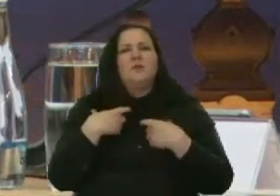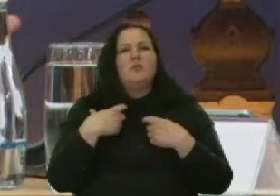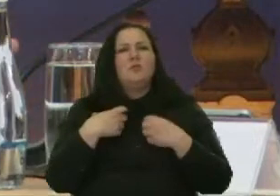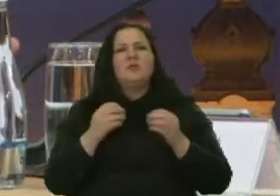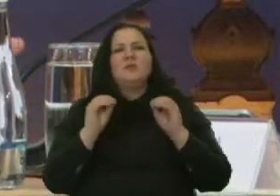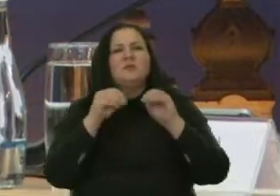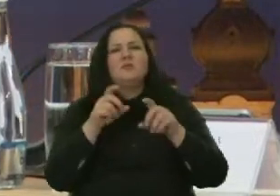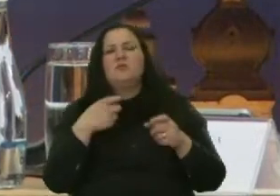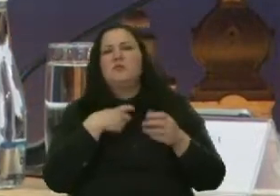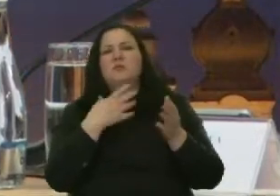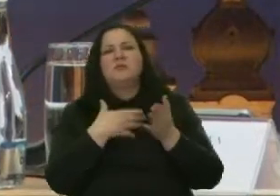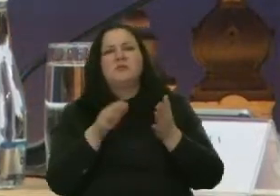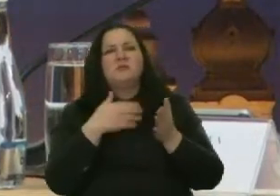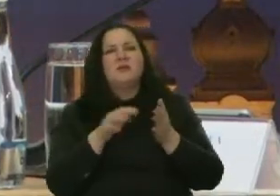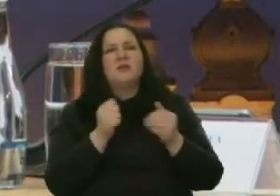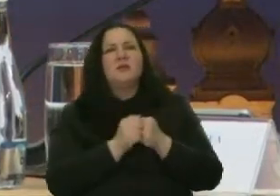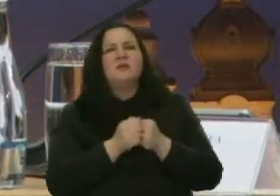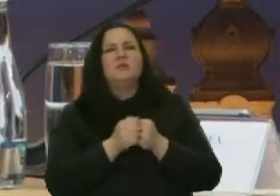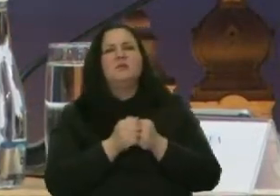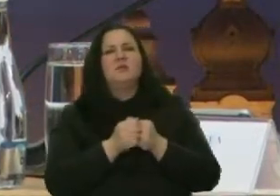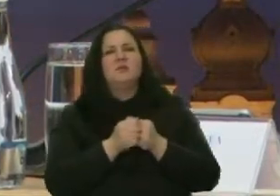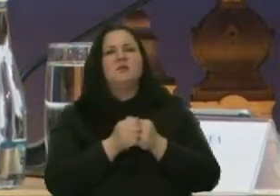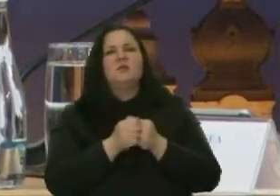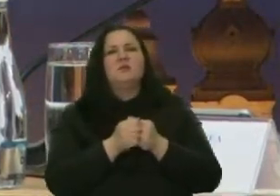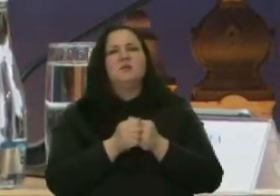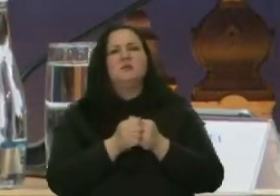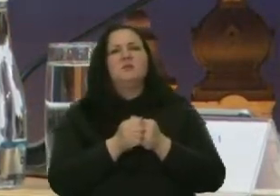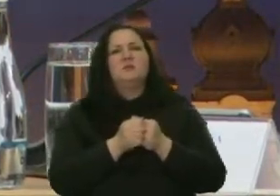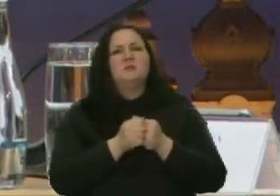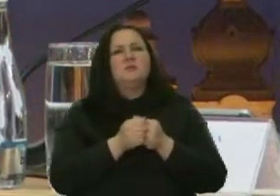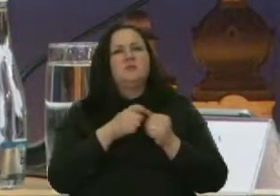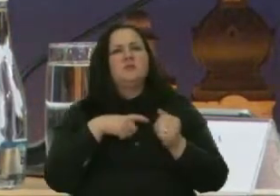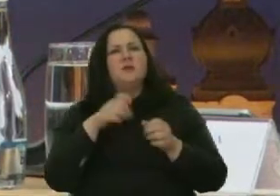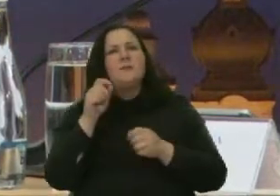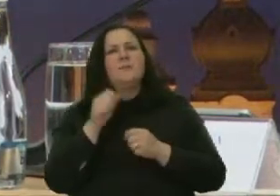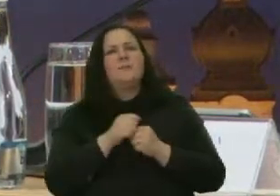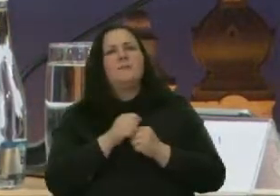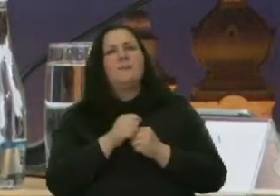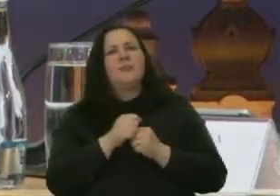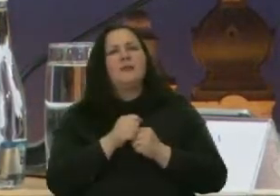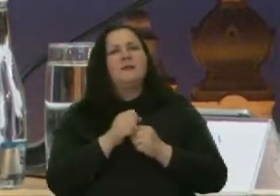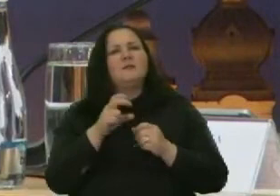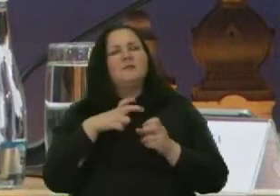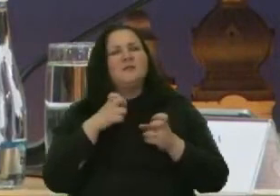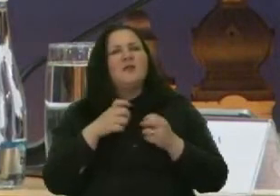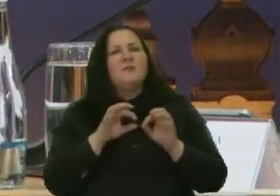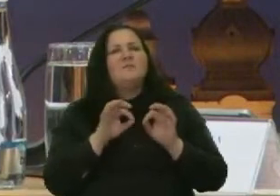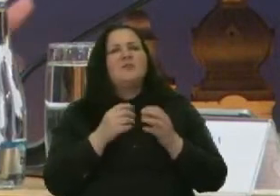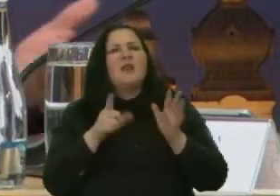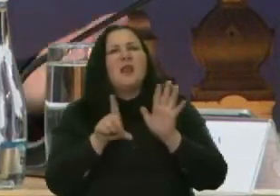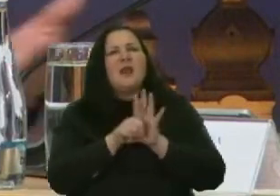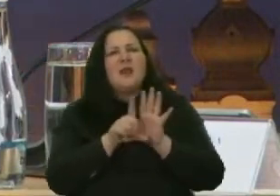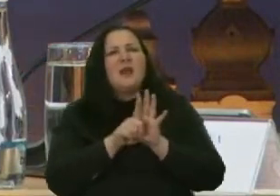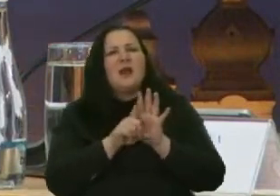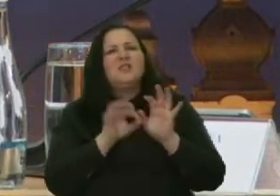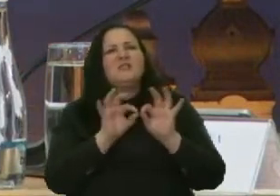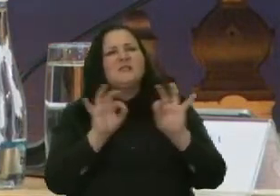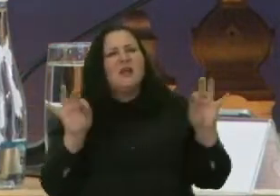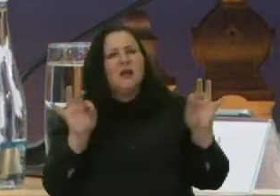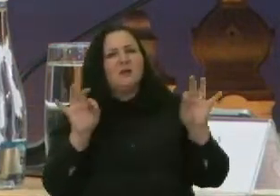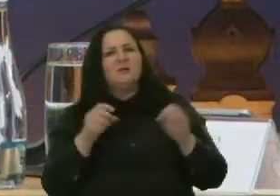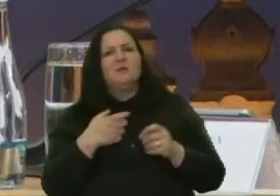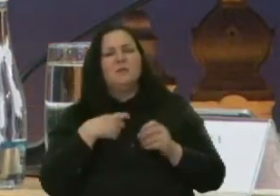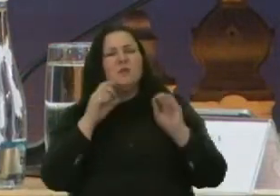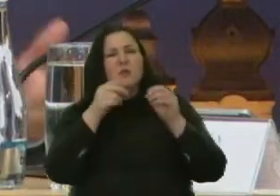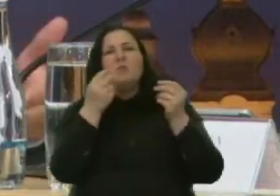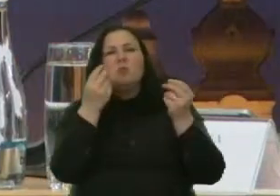am pune nu ai putea să i cheltuiești pentru că trebuie să respecți procedurile Standard Administrative de a vrea să se înțeleagă faptul că putem pune oricât de